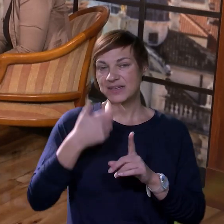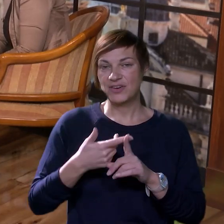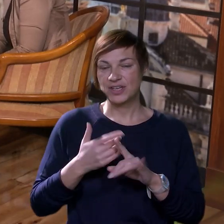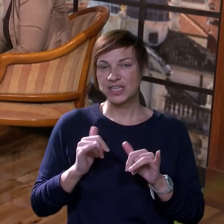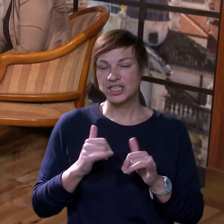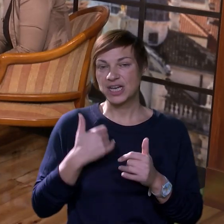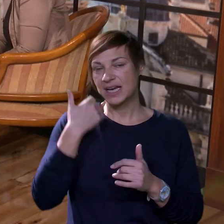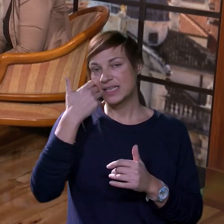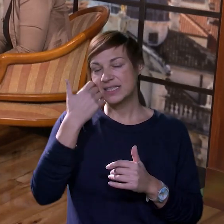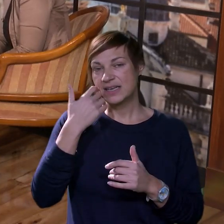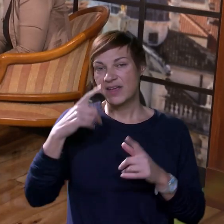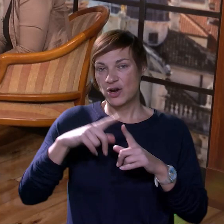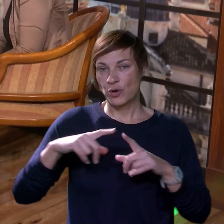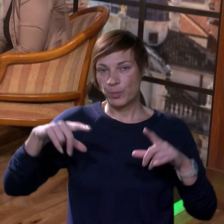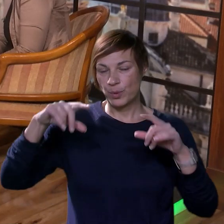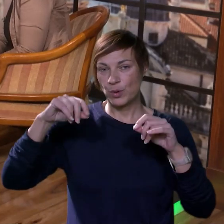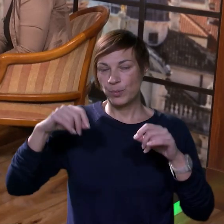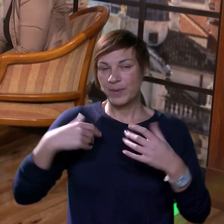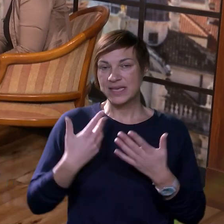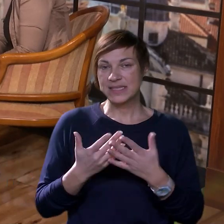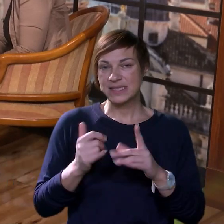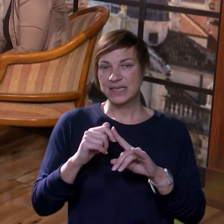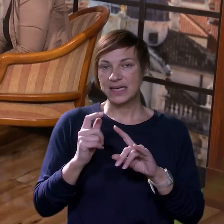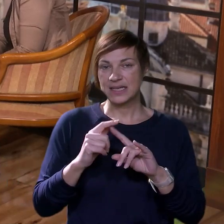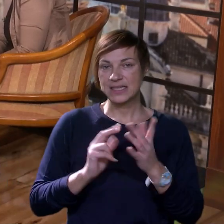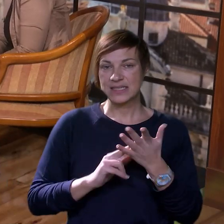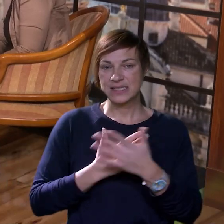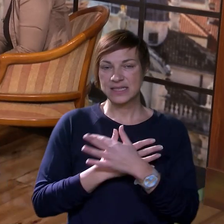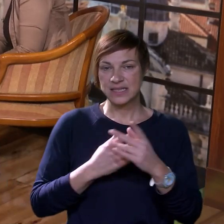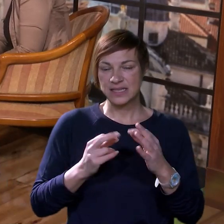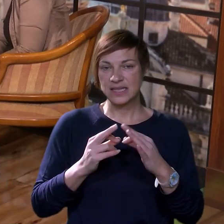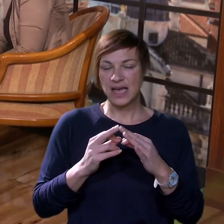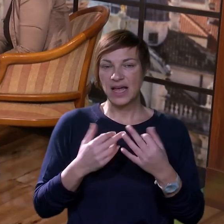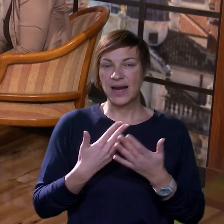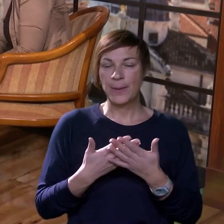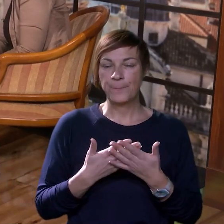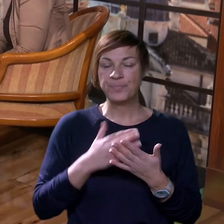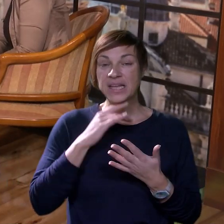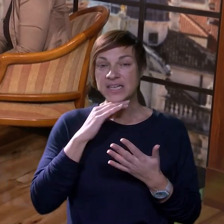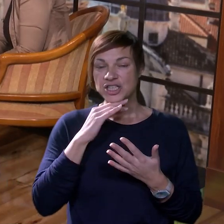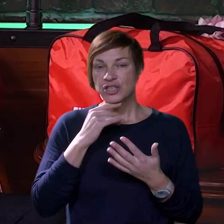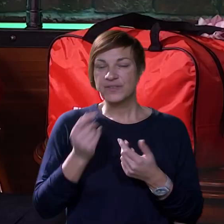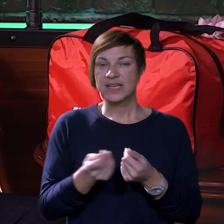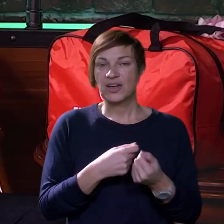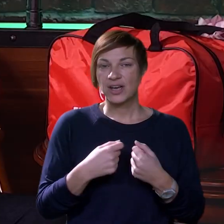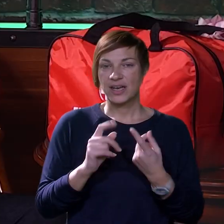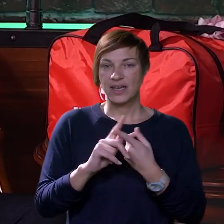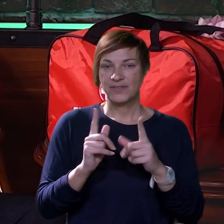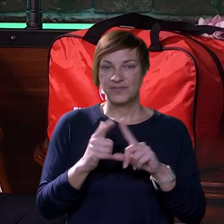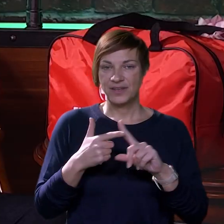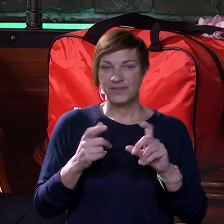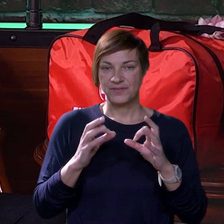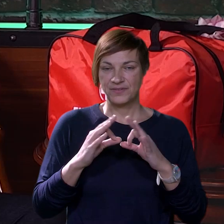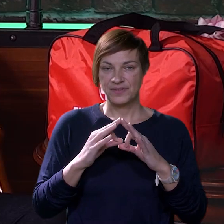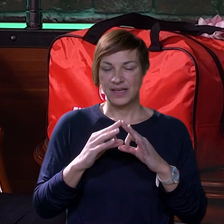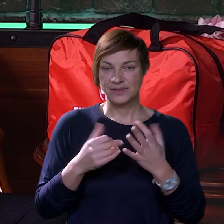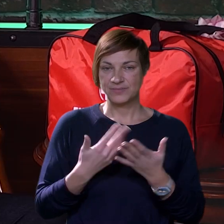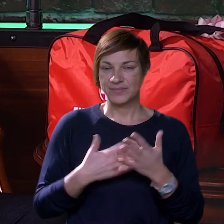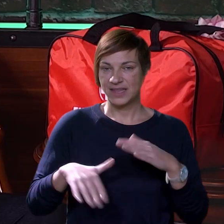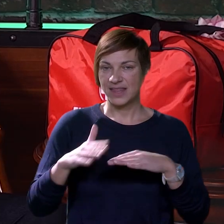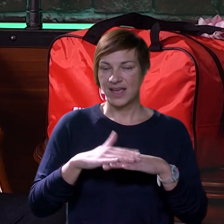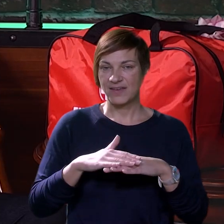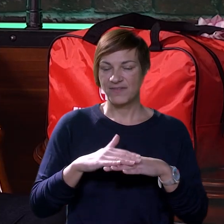Crvenog križa ili Crvenog polumjeseca ili Crvenog kristala, ili to je uh-huh. židovsko ili organizacija. A FIFA, znači, to